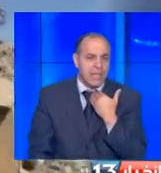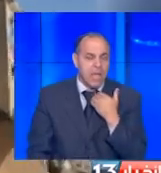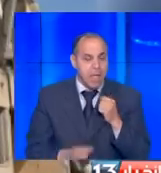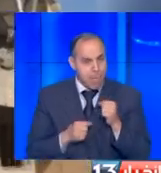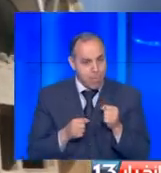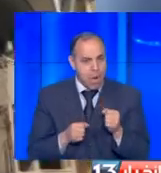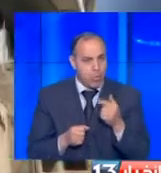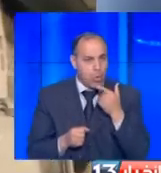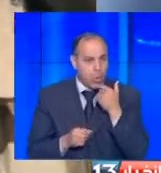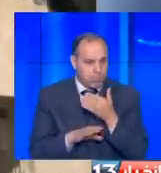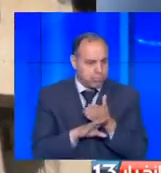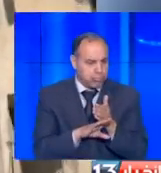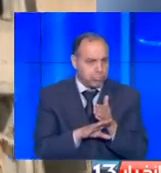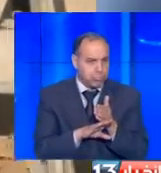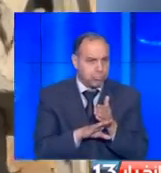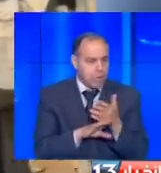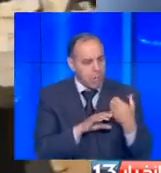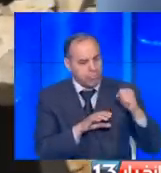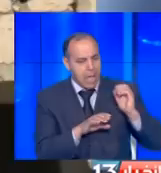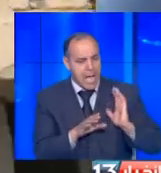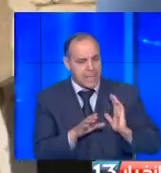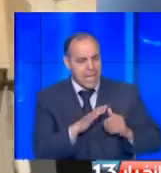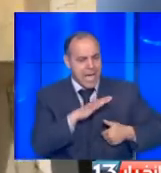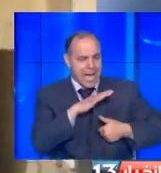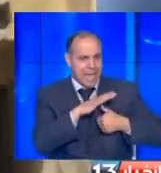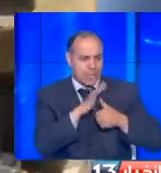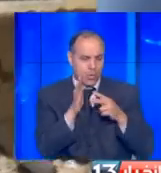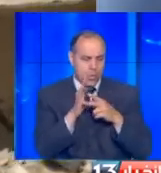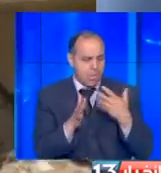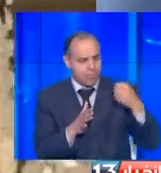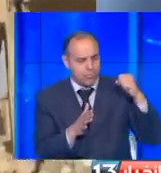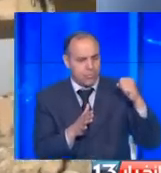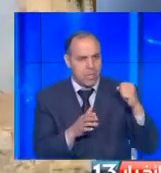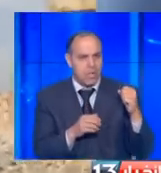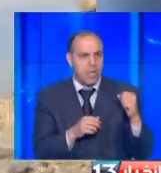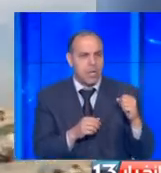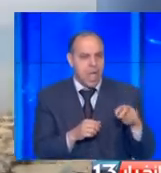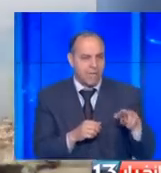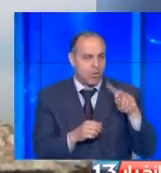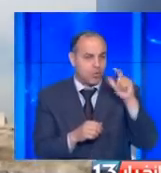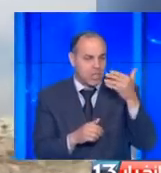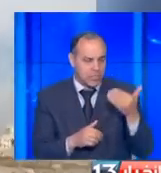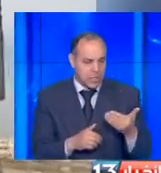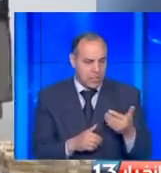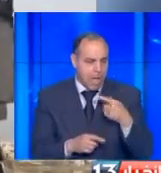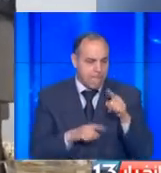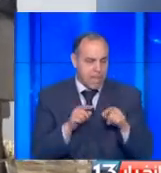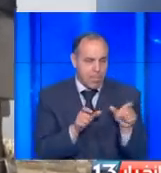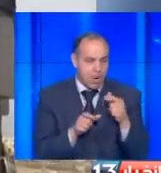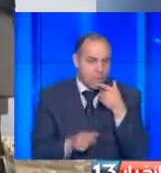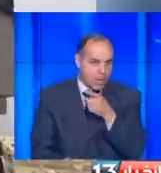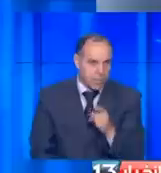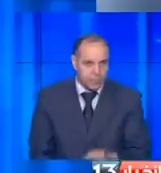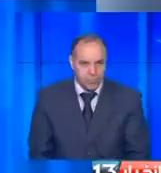محاولة لإكمال أكبر نصر عسكري للرئيس بشار الأسد منذ 2016 وفق بعض